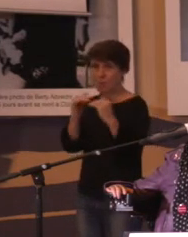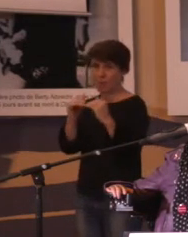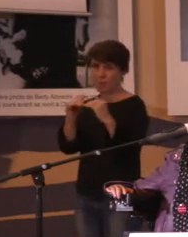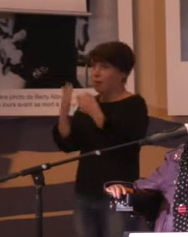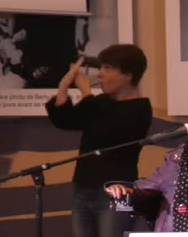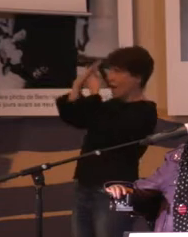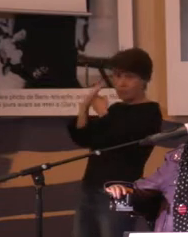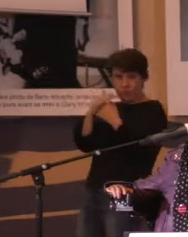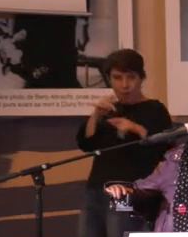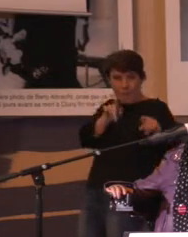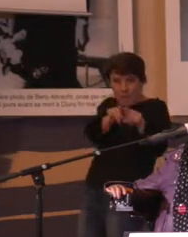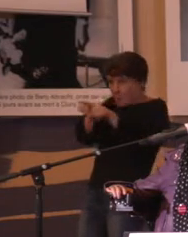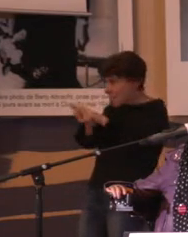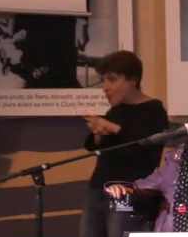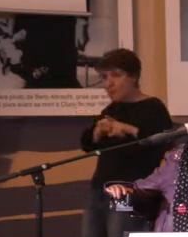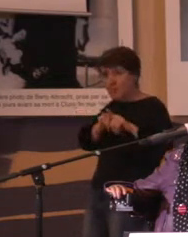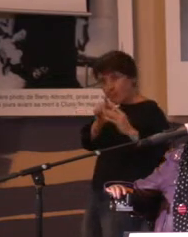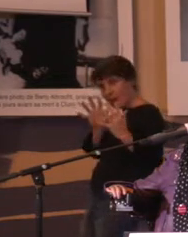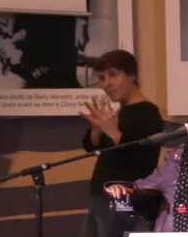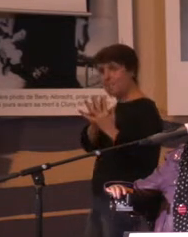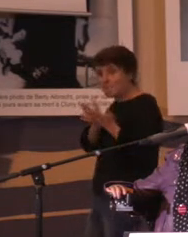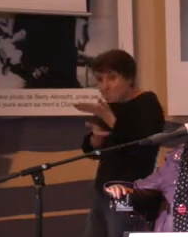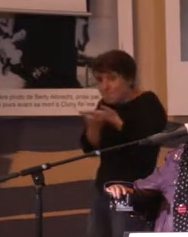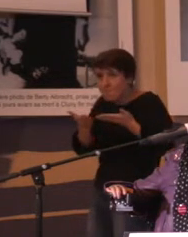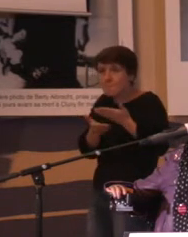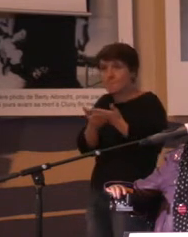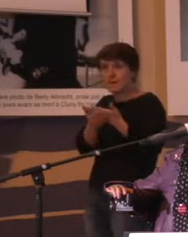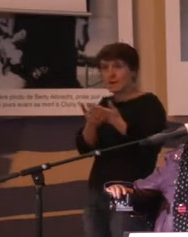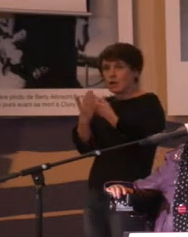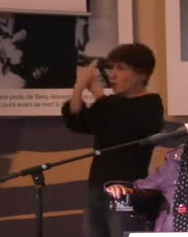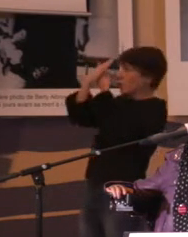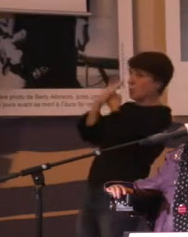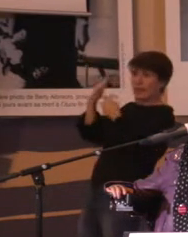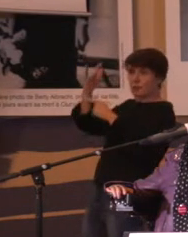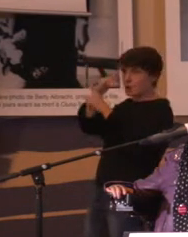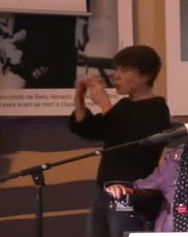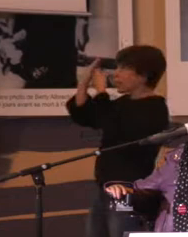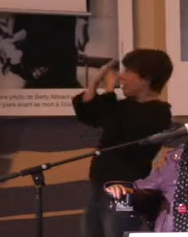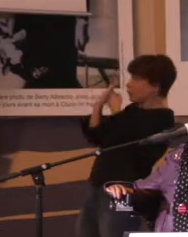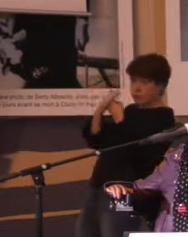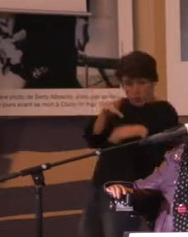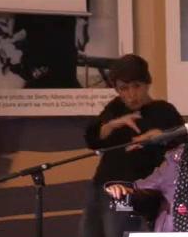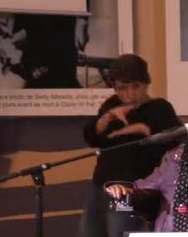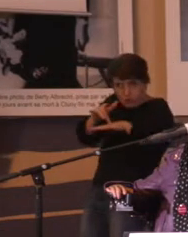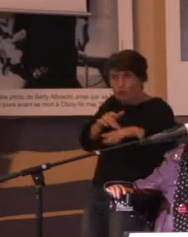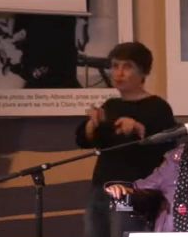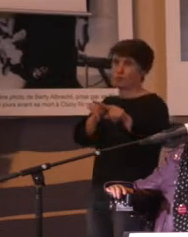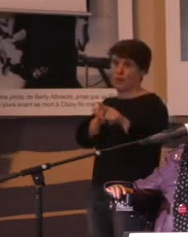minoritaires dominées. Et des expériences de domination sociale. Et ça me paraît vraiment très